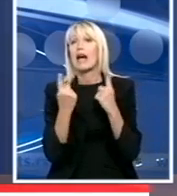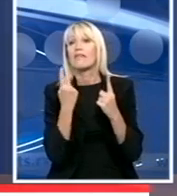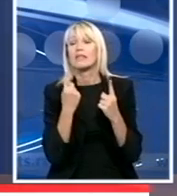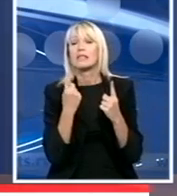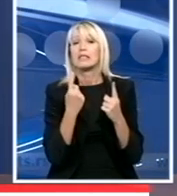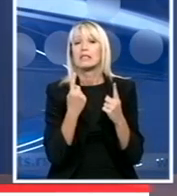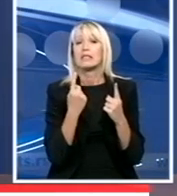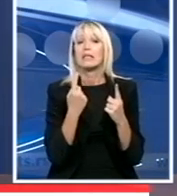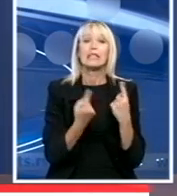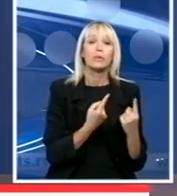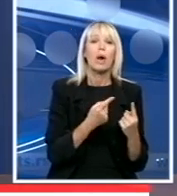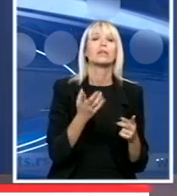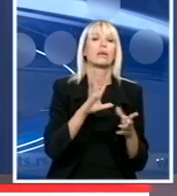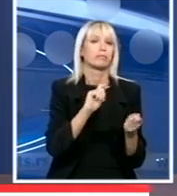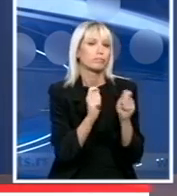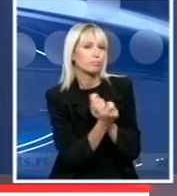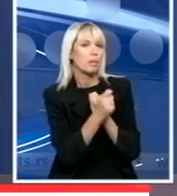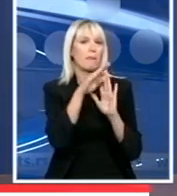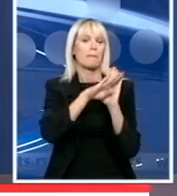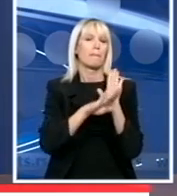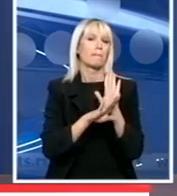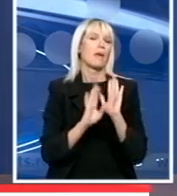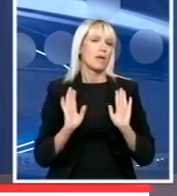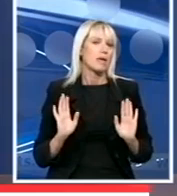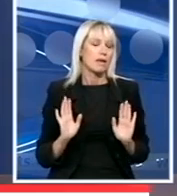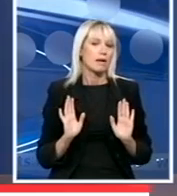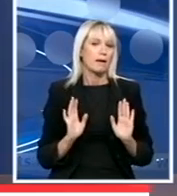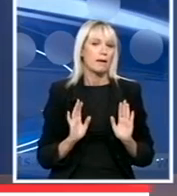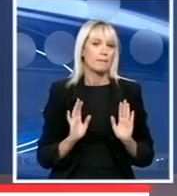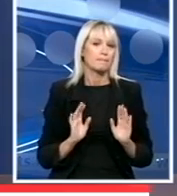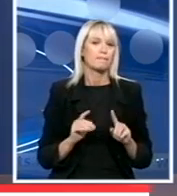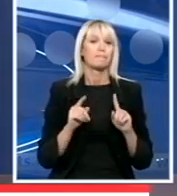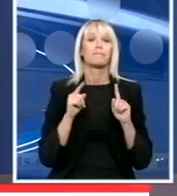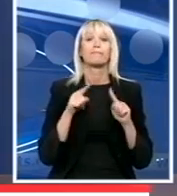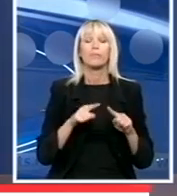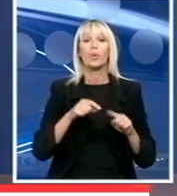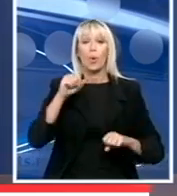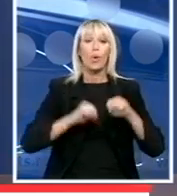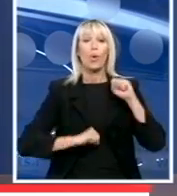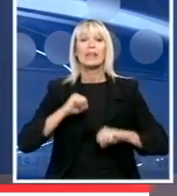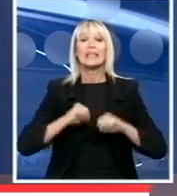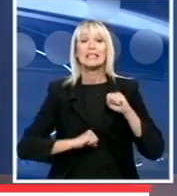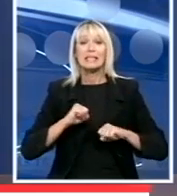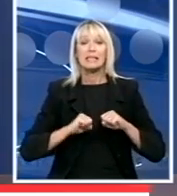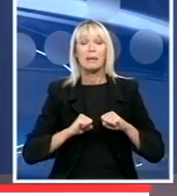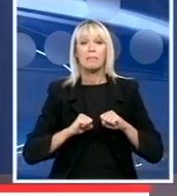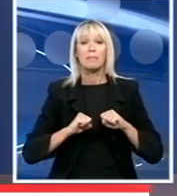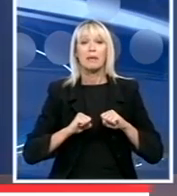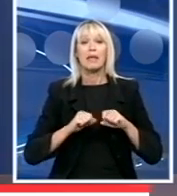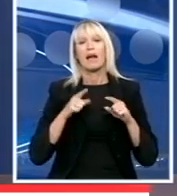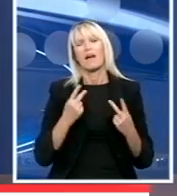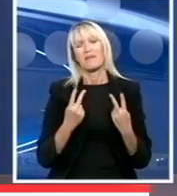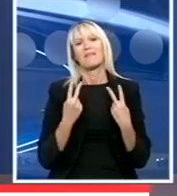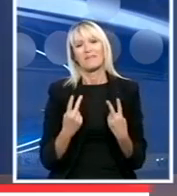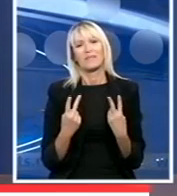sve preventivne mere trenutnom stanju. Ta disciplina o kojoj pričamo nam je